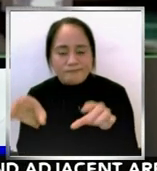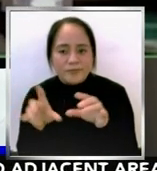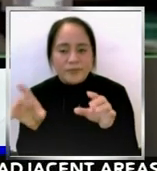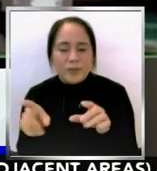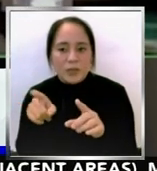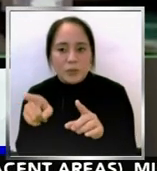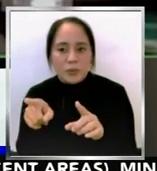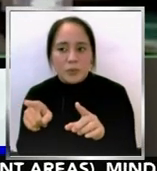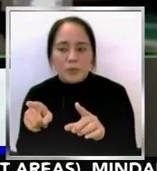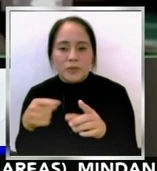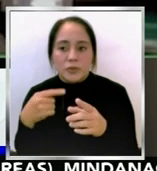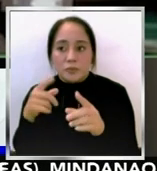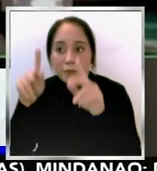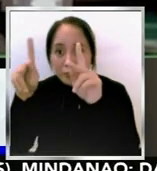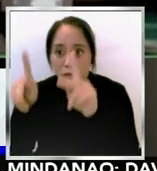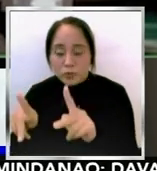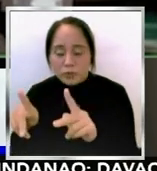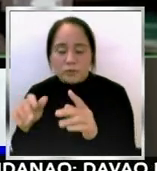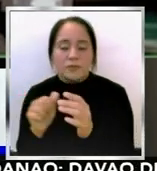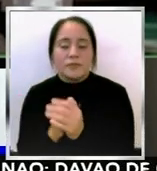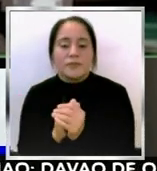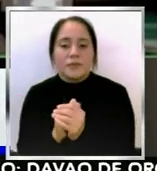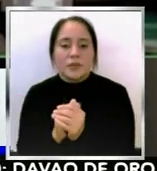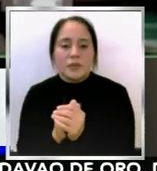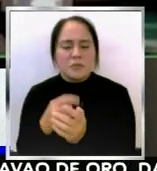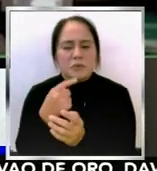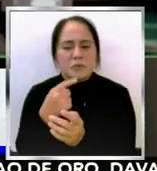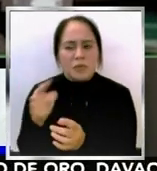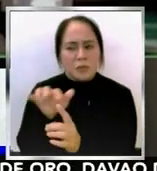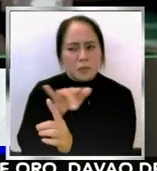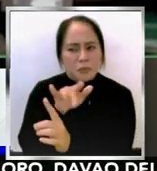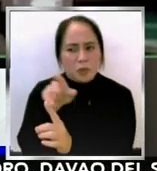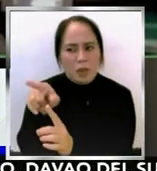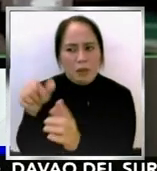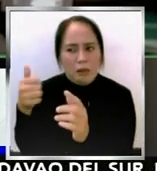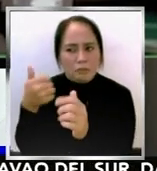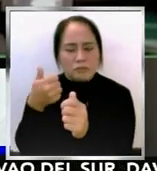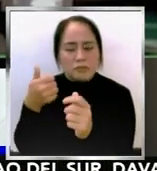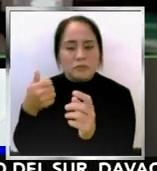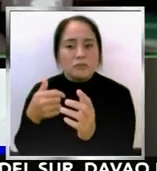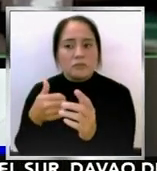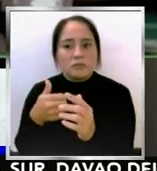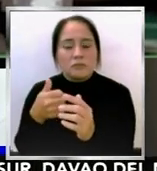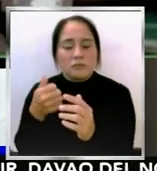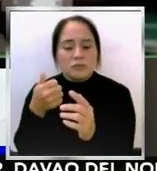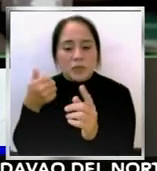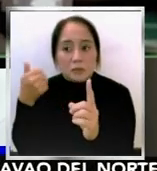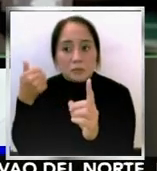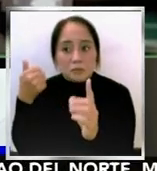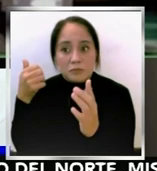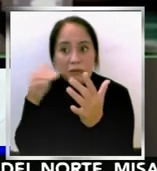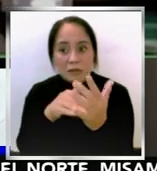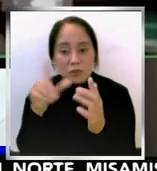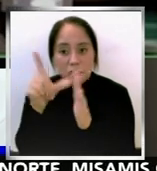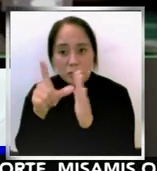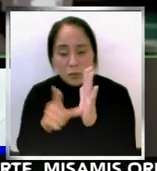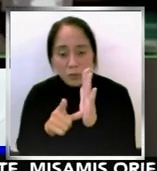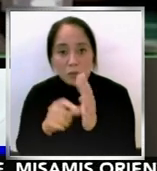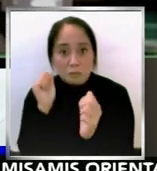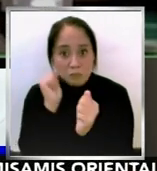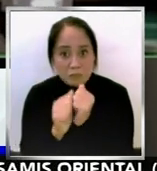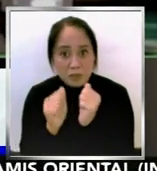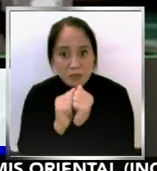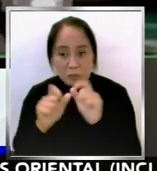tag persons na masasabi na against the law, then don't just label